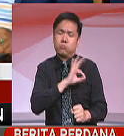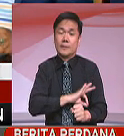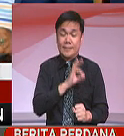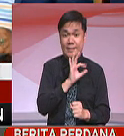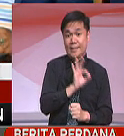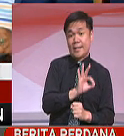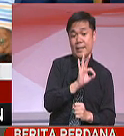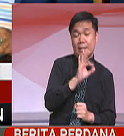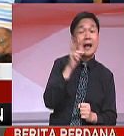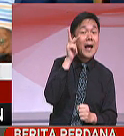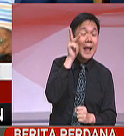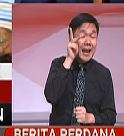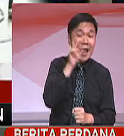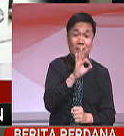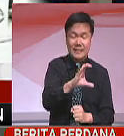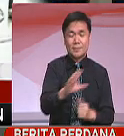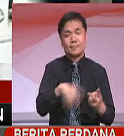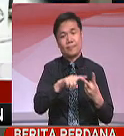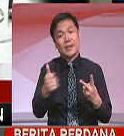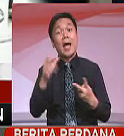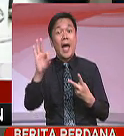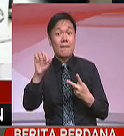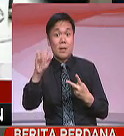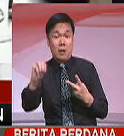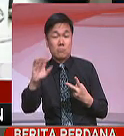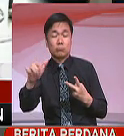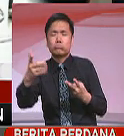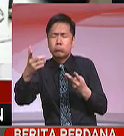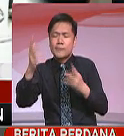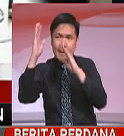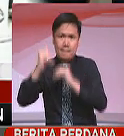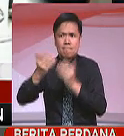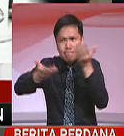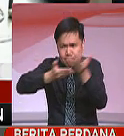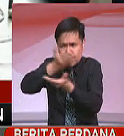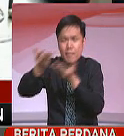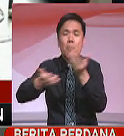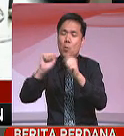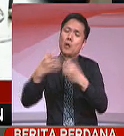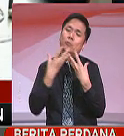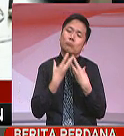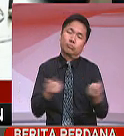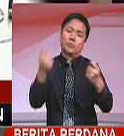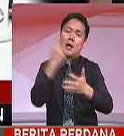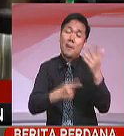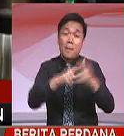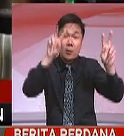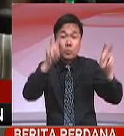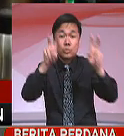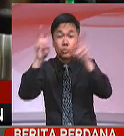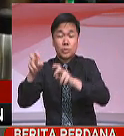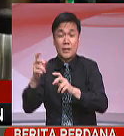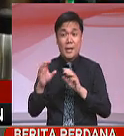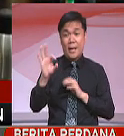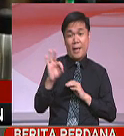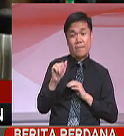pasukan Kelantan FC sementara itu FM Pulau berharap sesi perbincangan berkenaan berjaya menyelesaikan isu yang membabitkan Kelantan